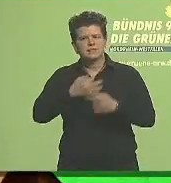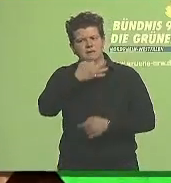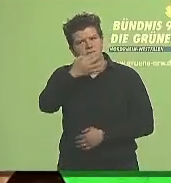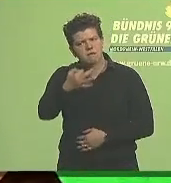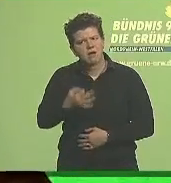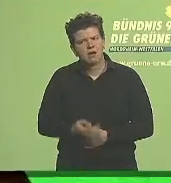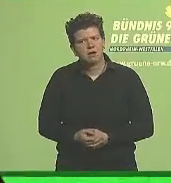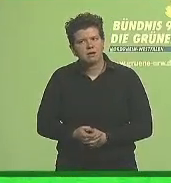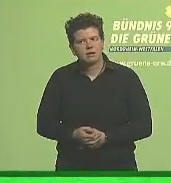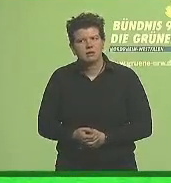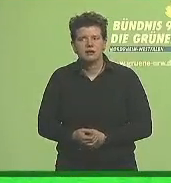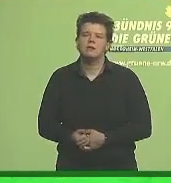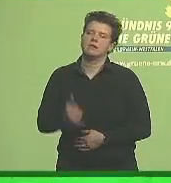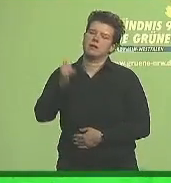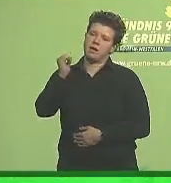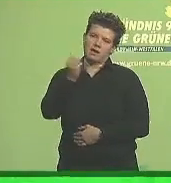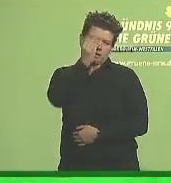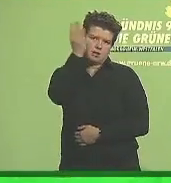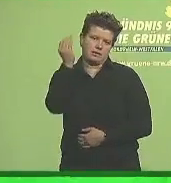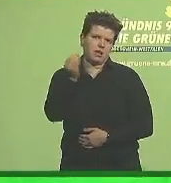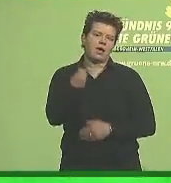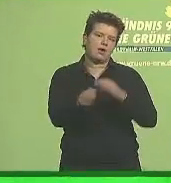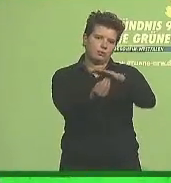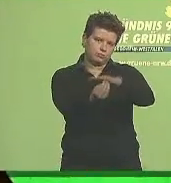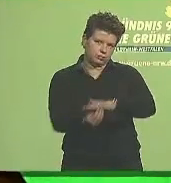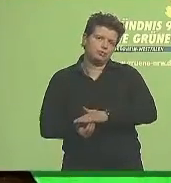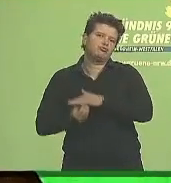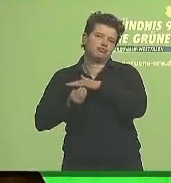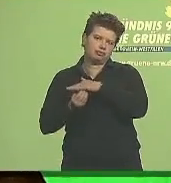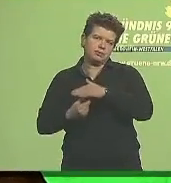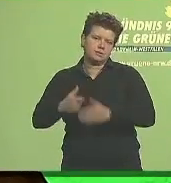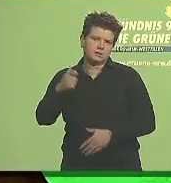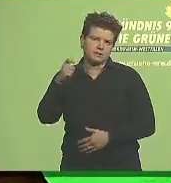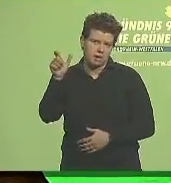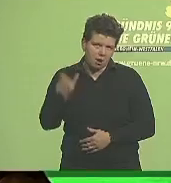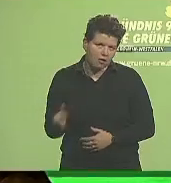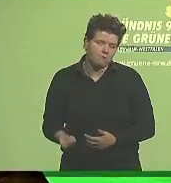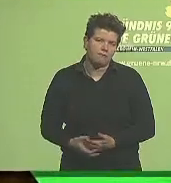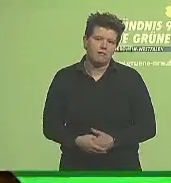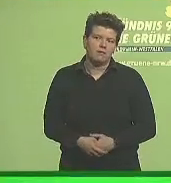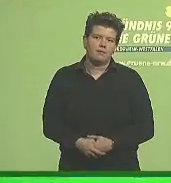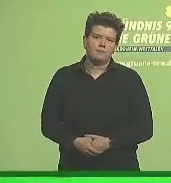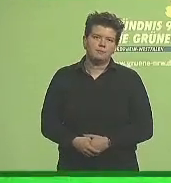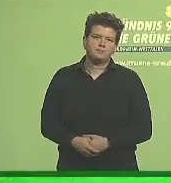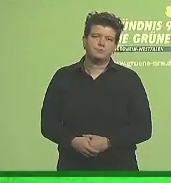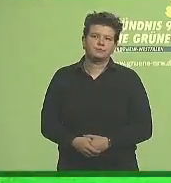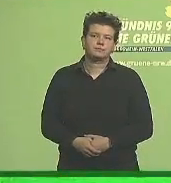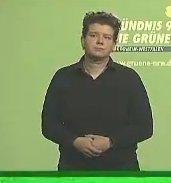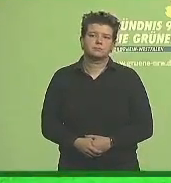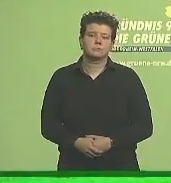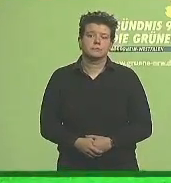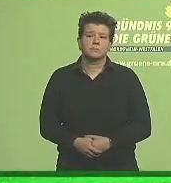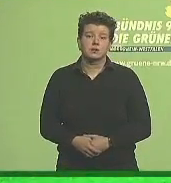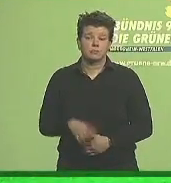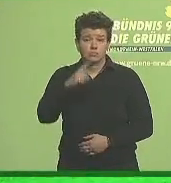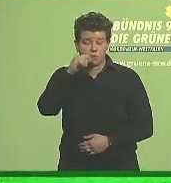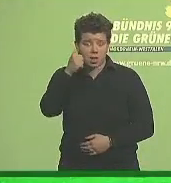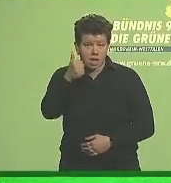du hast diese Unterstützung und wir haben auch nicht nur eine Polizistin, die wir jetzt in den Bundestag schicken, sondern es sitzen